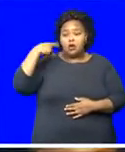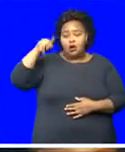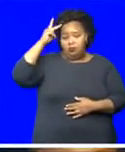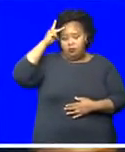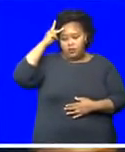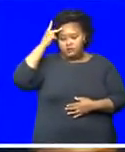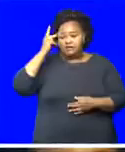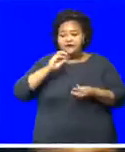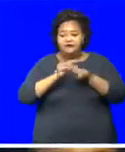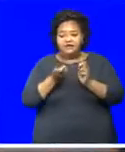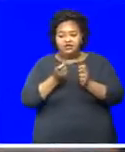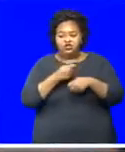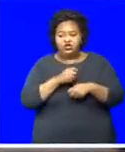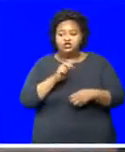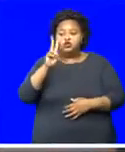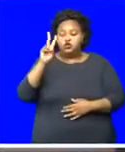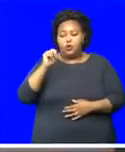mnisi